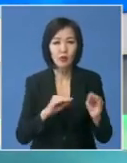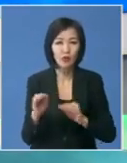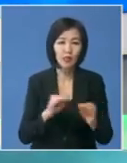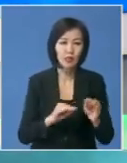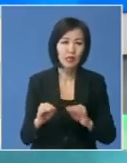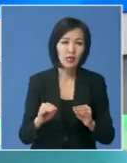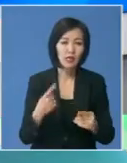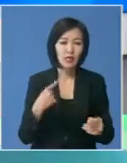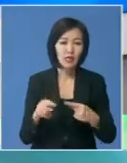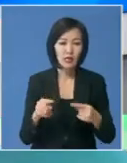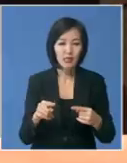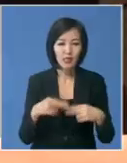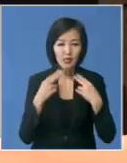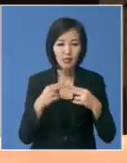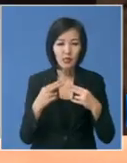ықыласпен тамашалады.